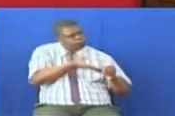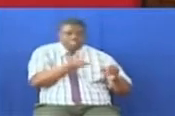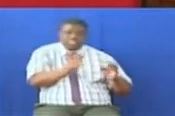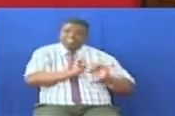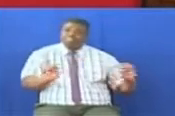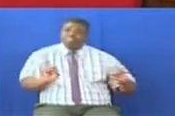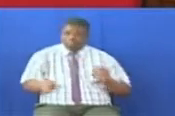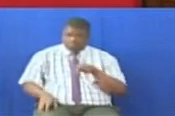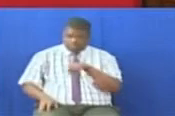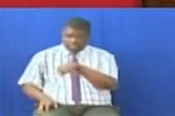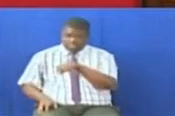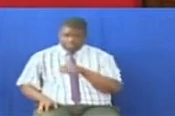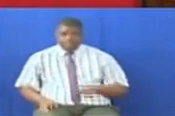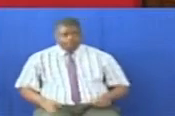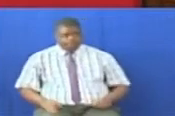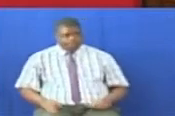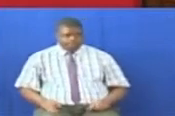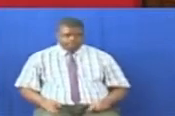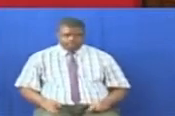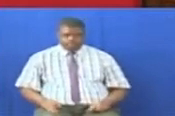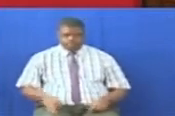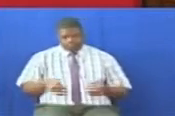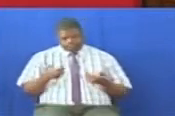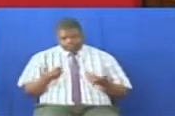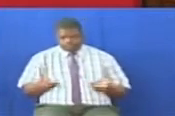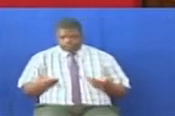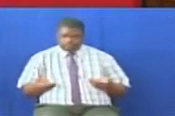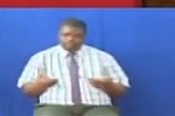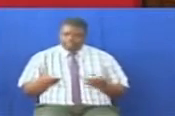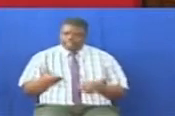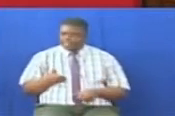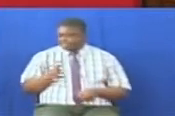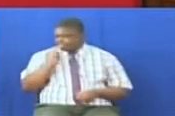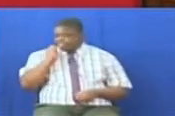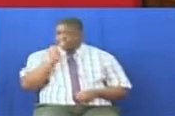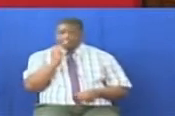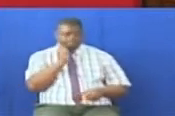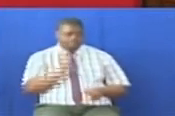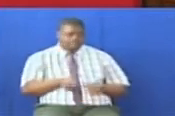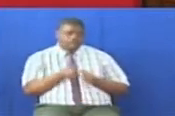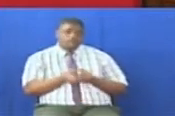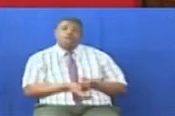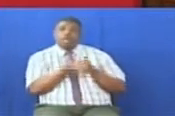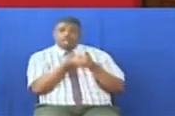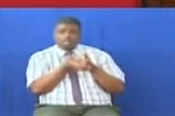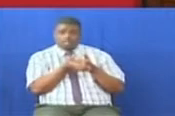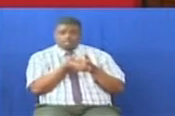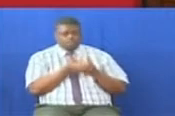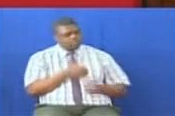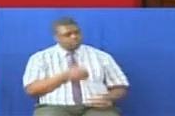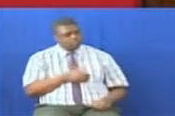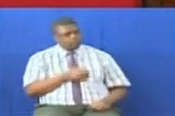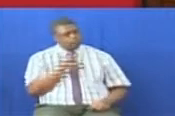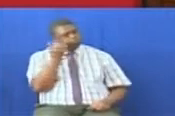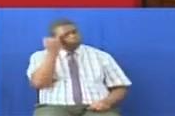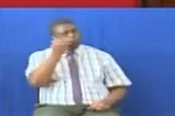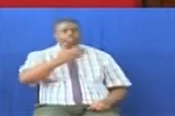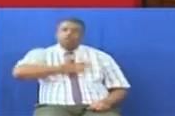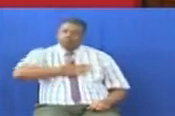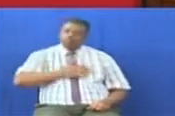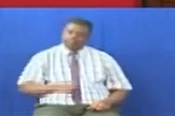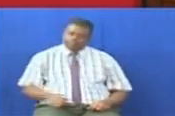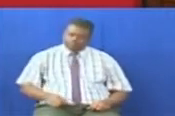Mheshimiwa na Spika, ushauri wangu ili kuzuia mambo haya ni kama ifuatayo. Jambo la kwanza, kitengo